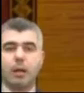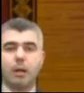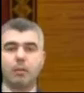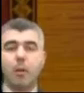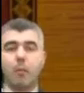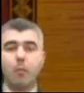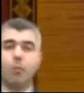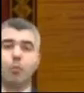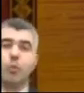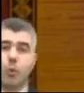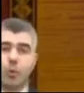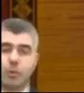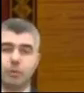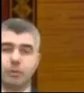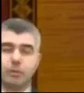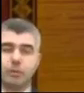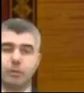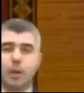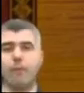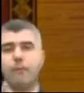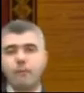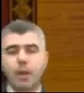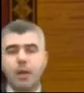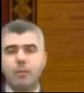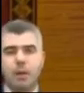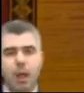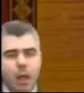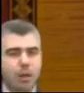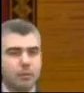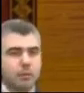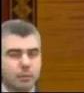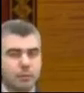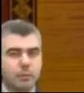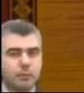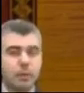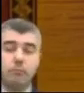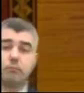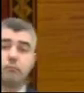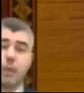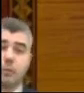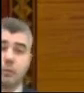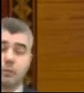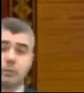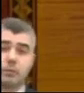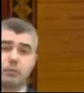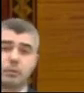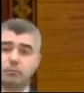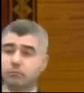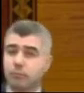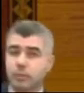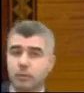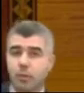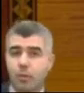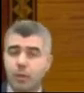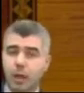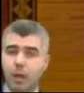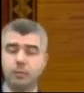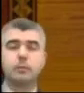وأوثق. نحن نعم الناضلة معا أجل بناء فضاء مضبوط للأمن والسلامة.